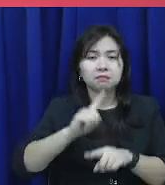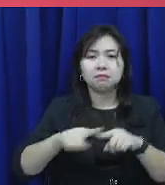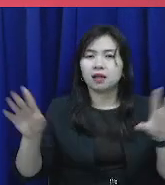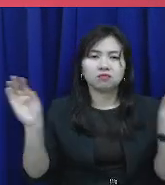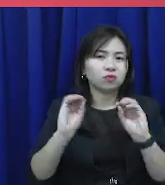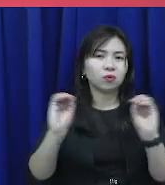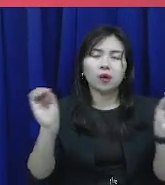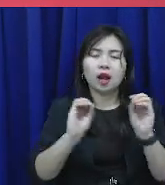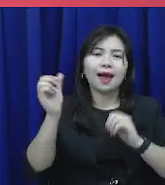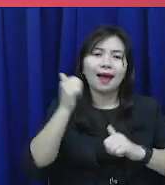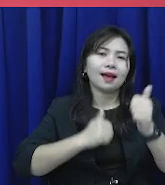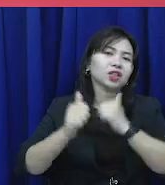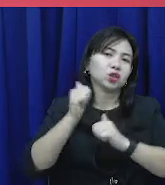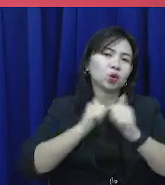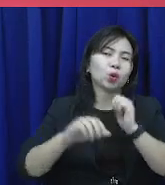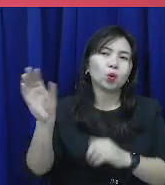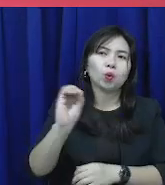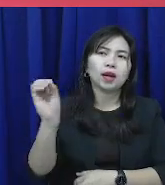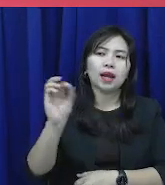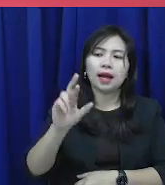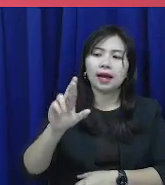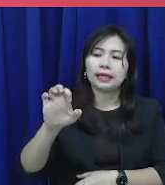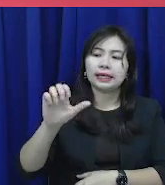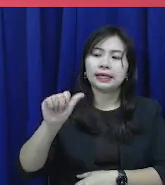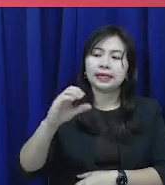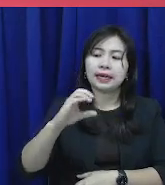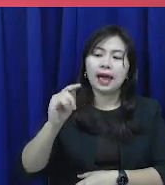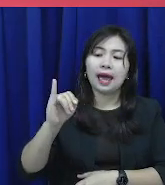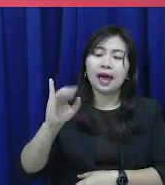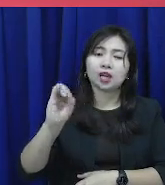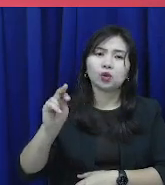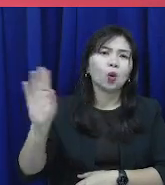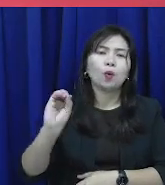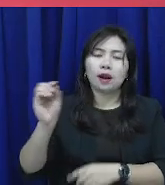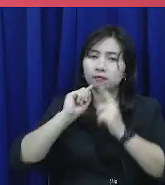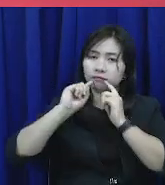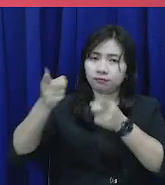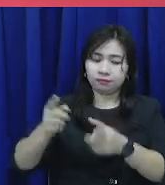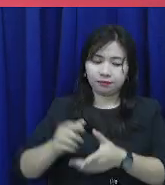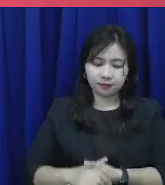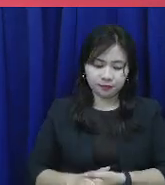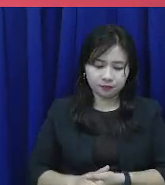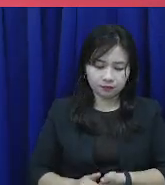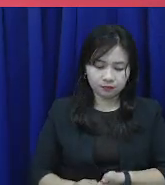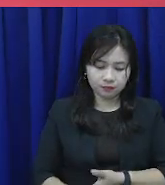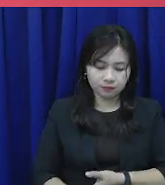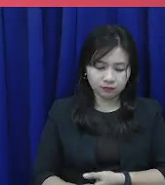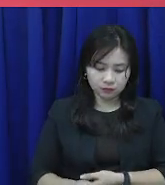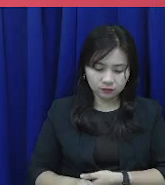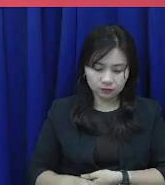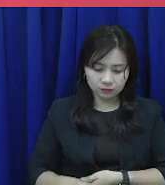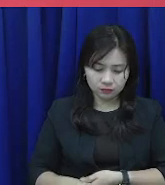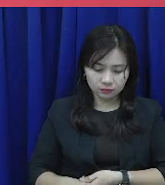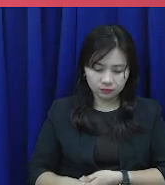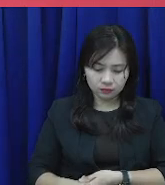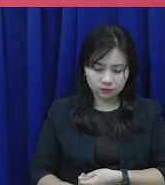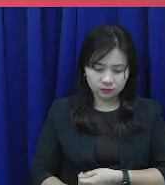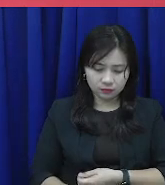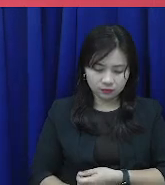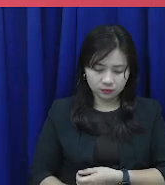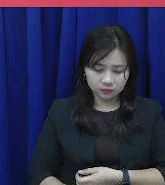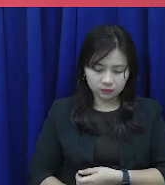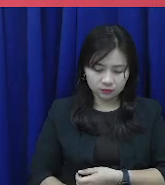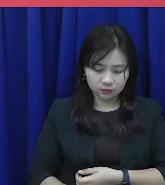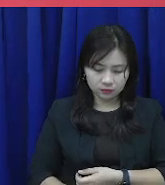ito sinasabi ko lang ito dadaanan ko lang just for the sake of illustration mga kapatid hindi natin pupwedeng sabihin na alam mo kasi ganito lang